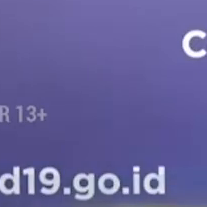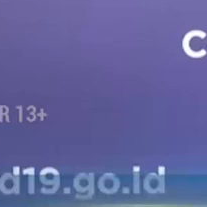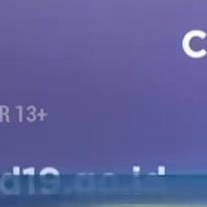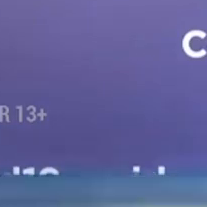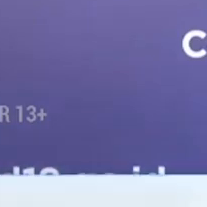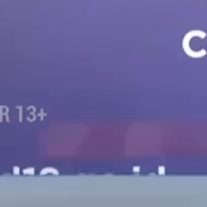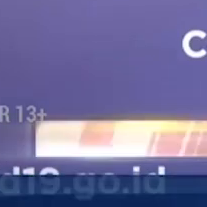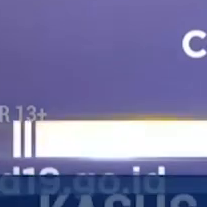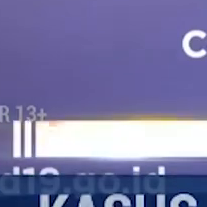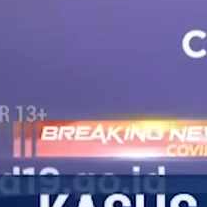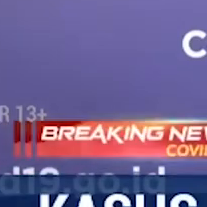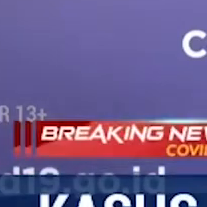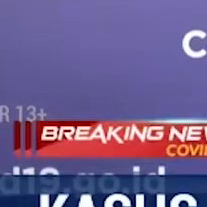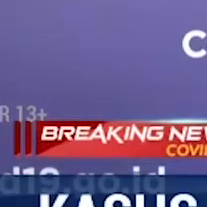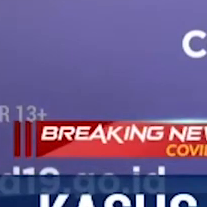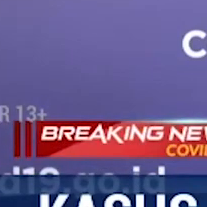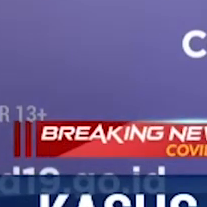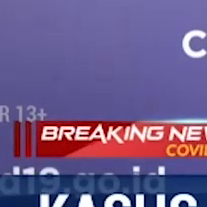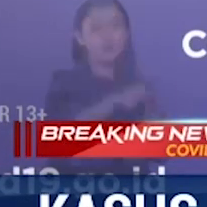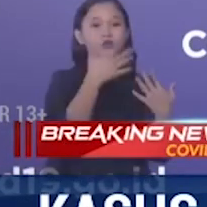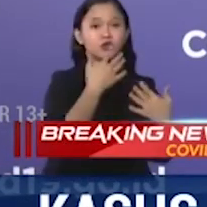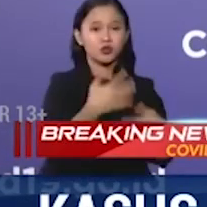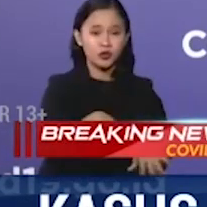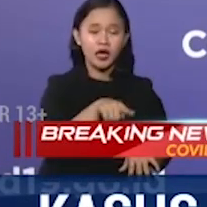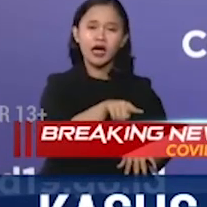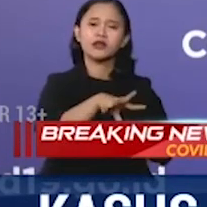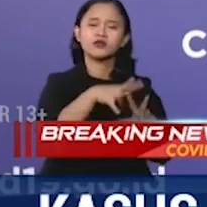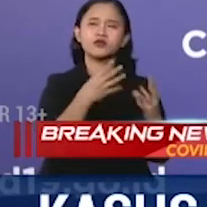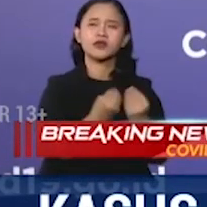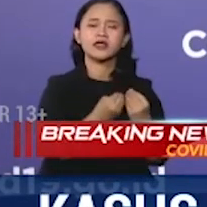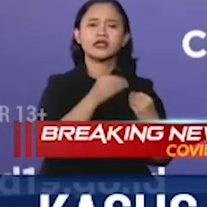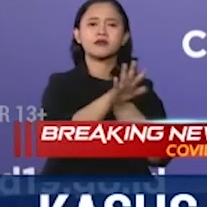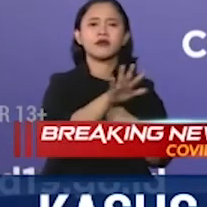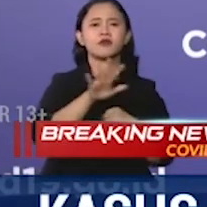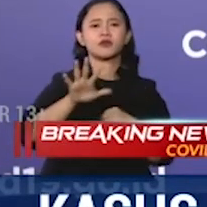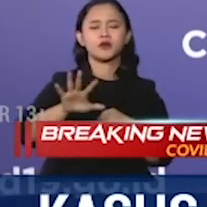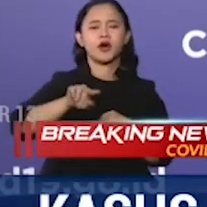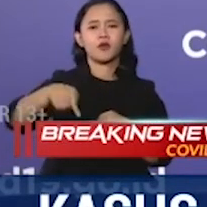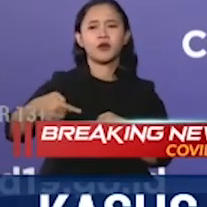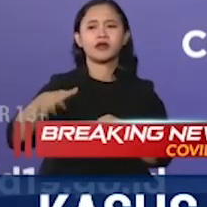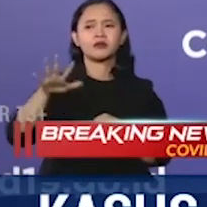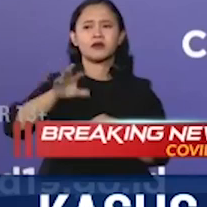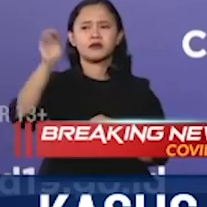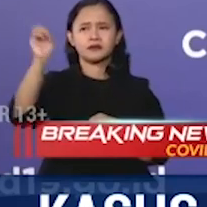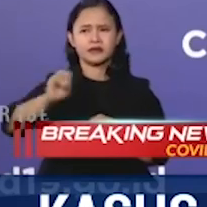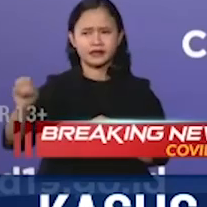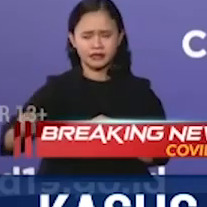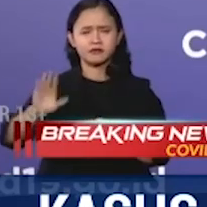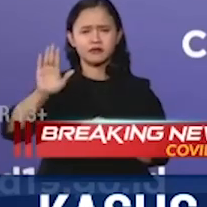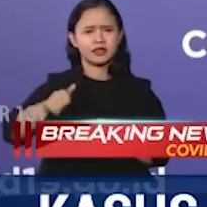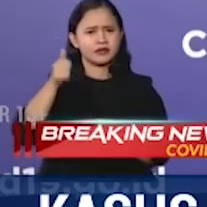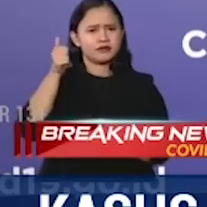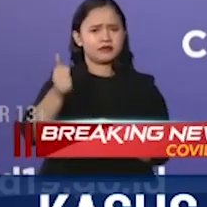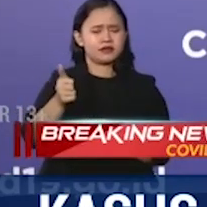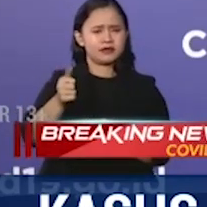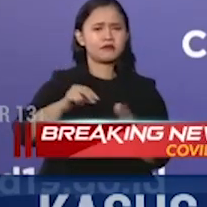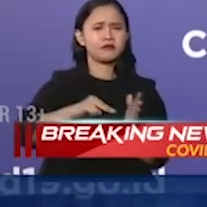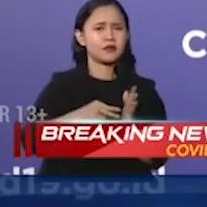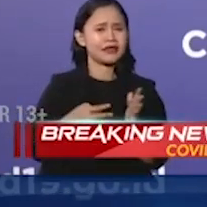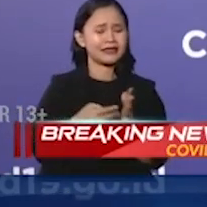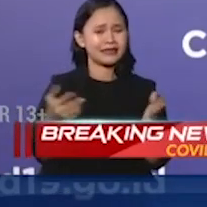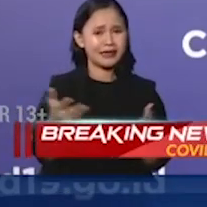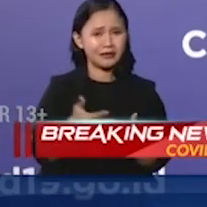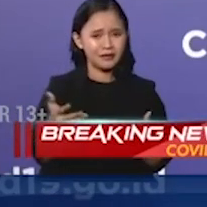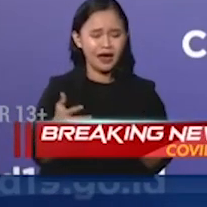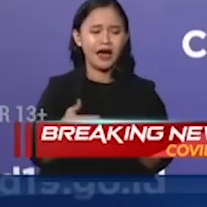hunian rata-rata nasional di Kisaran 55,5 persen artinya baru separuh